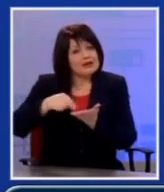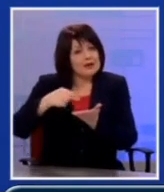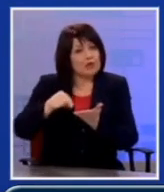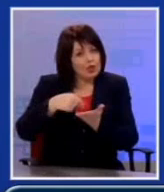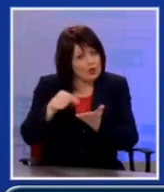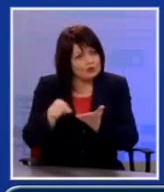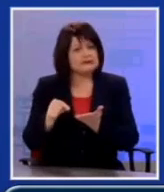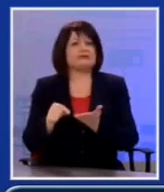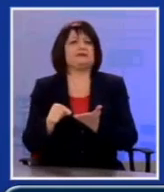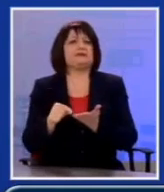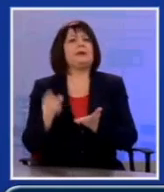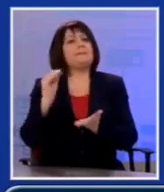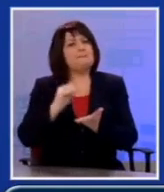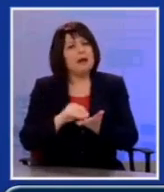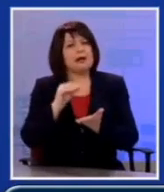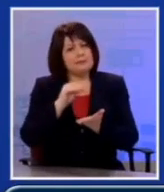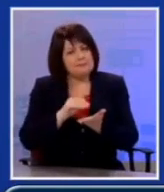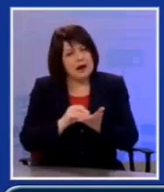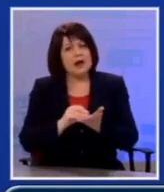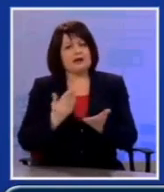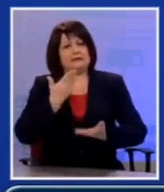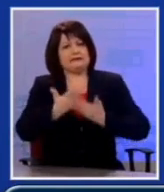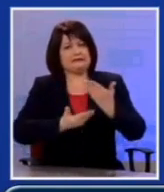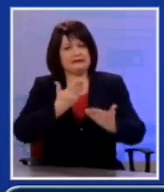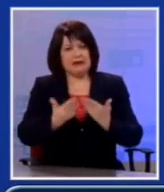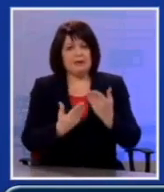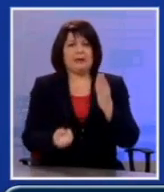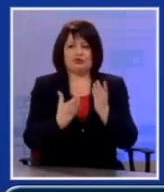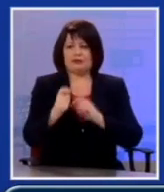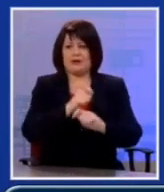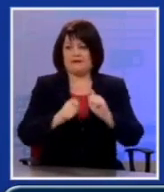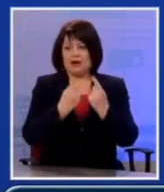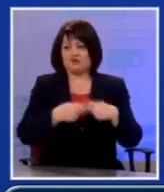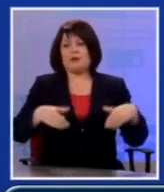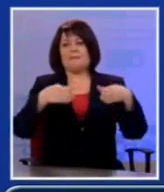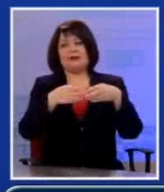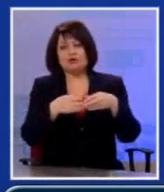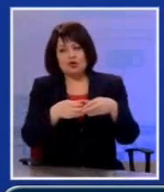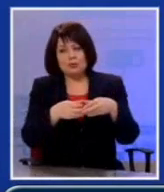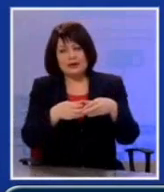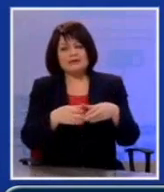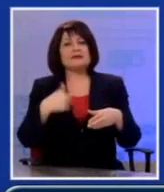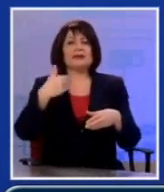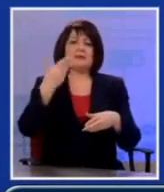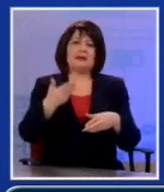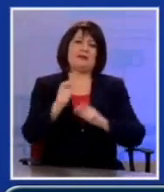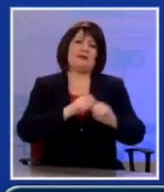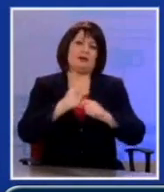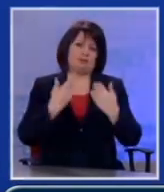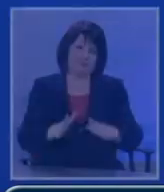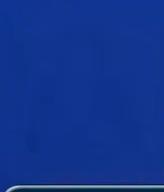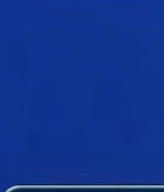διορθώσεις και επαναλήψεις και αιτήματα νέας συγκρότησης επιτροπών, ακόμα και μετά τη συγκρότησή